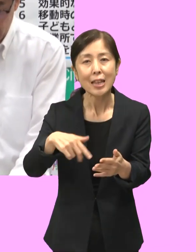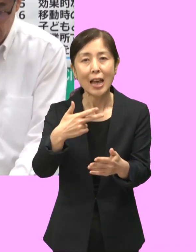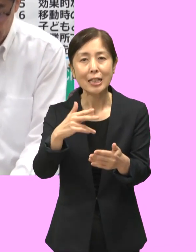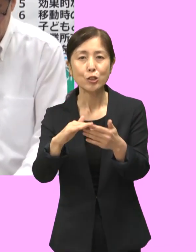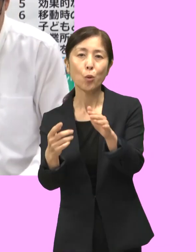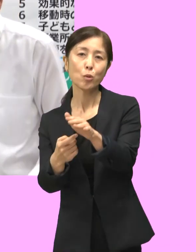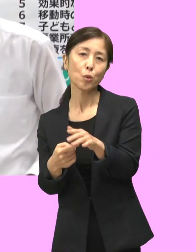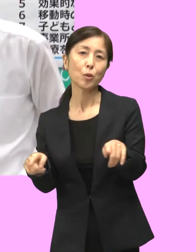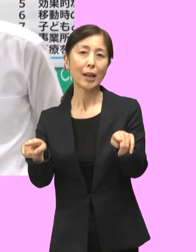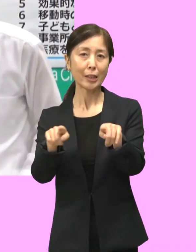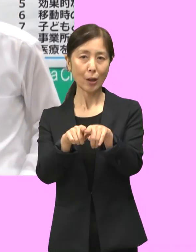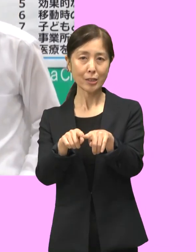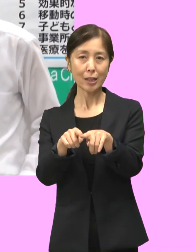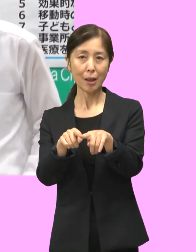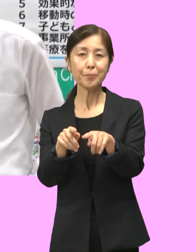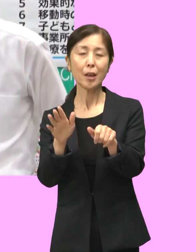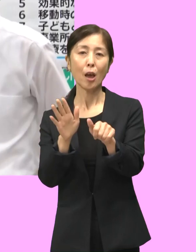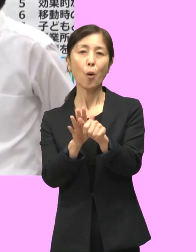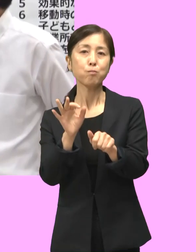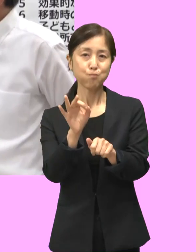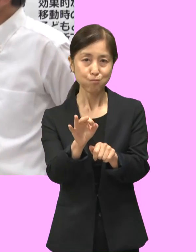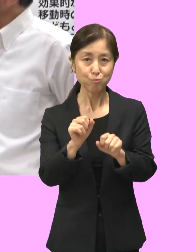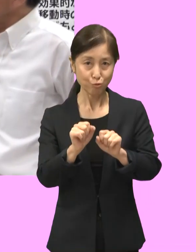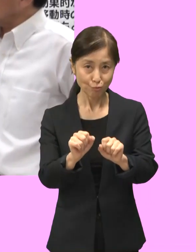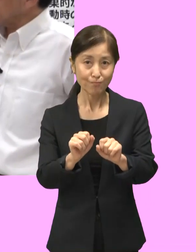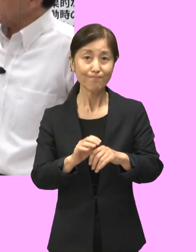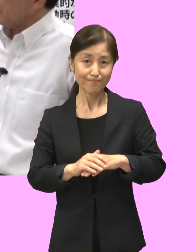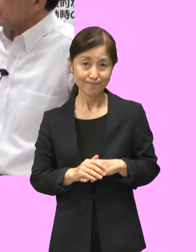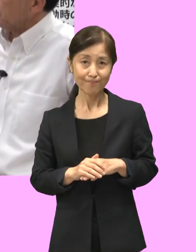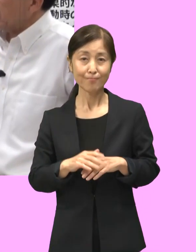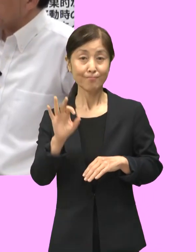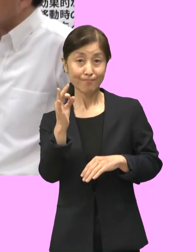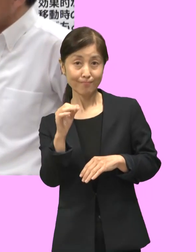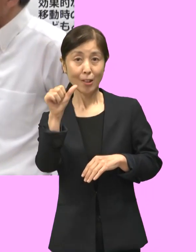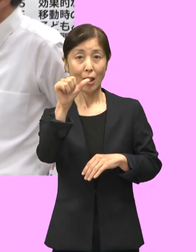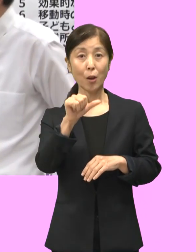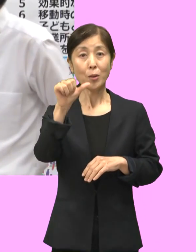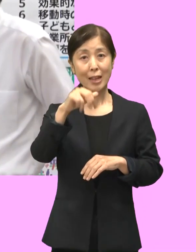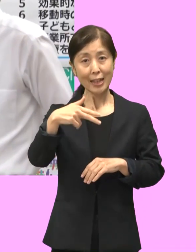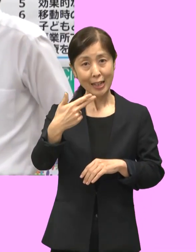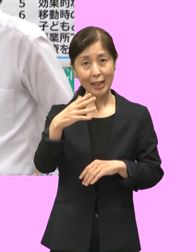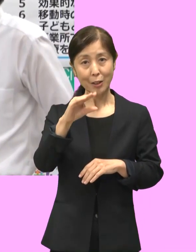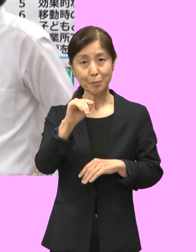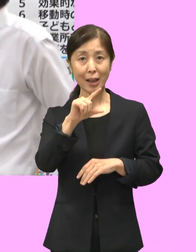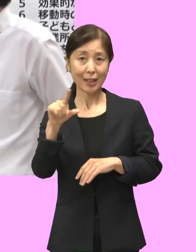協調して補助するというものであります。5700万円を計上し